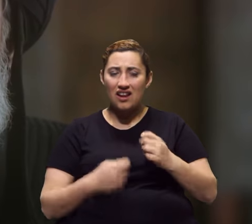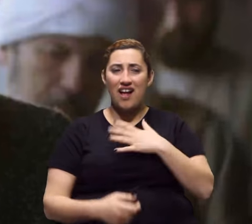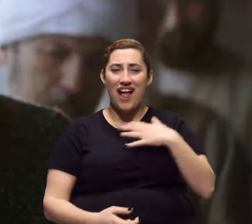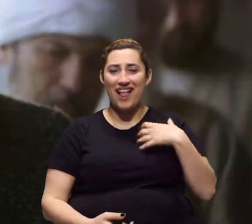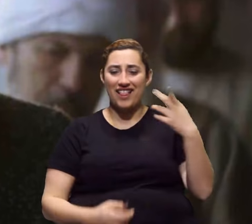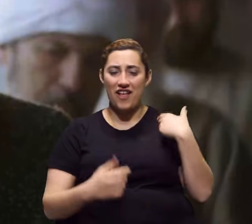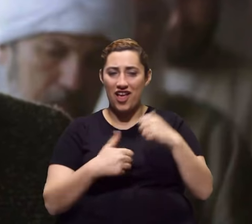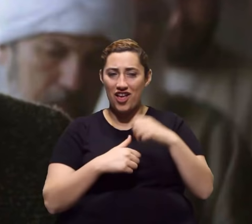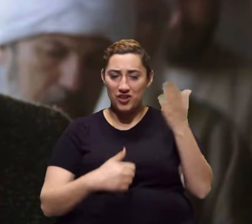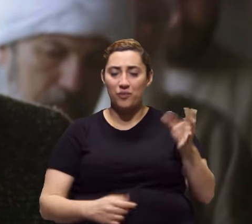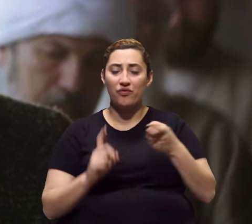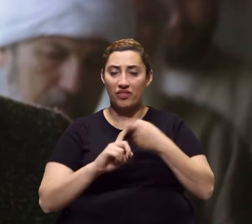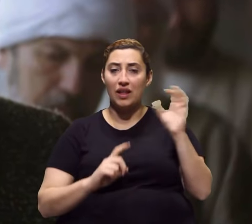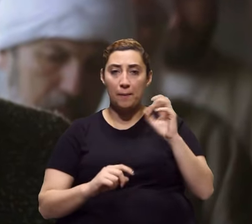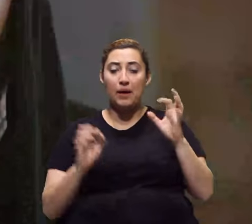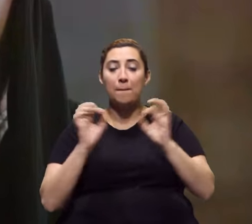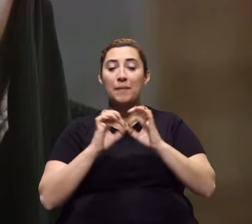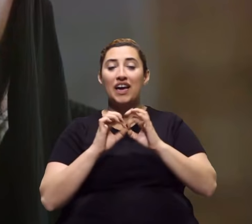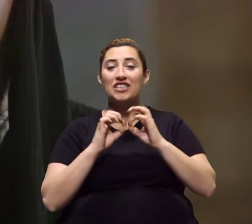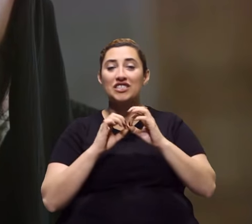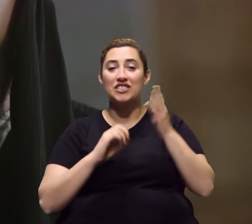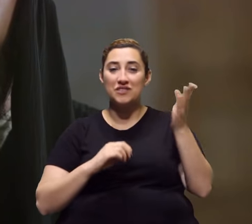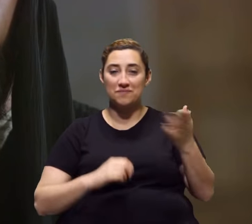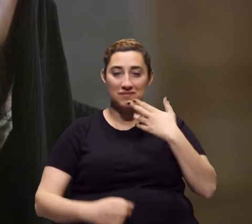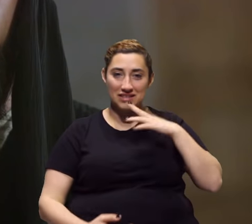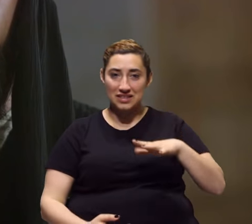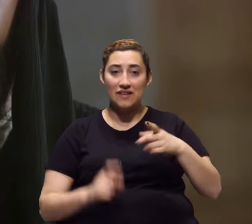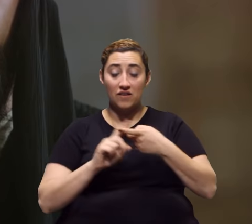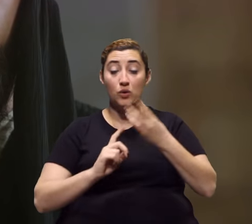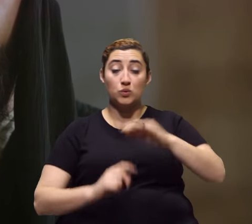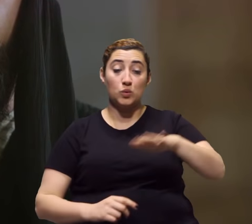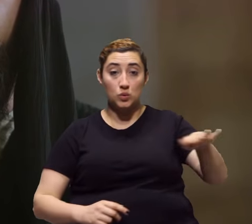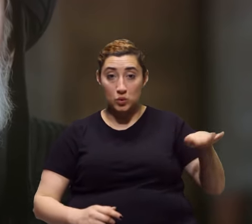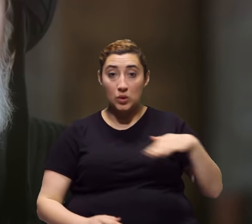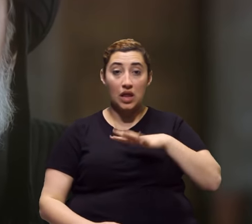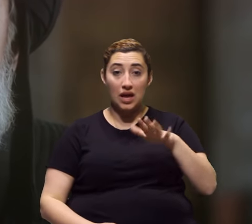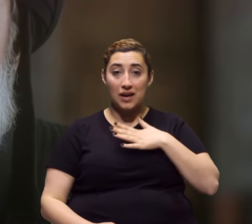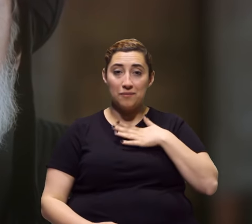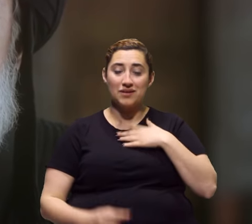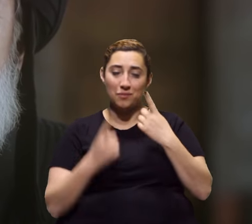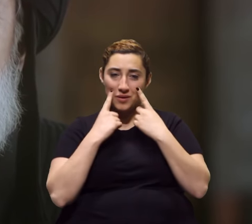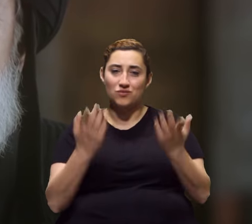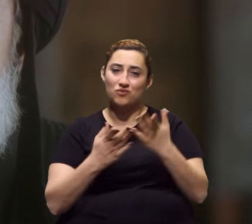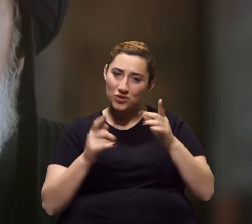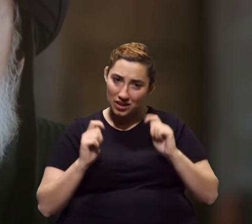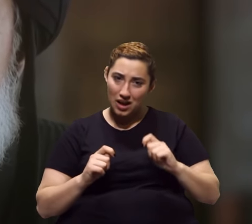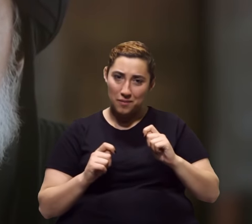valide, dahi bacımız ile, dahi çocuklarımız ile ilgilenin.